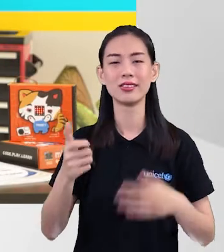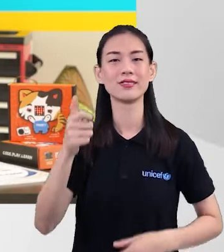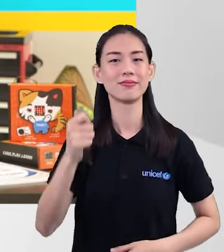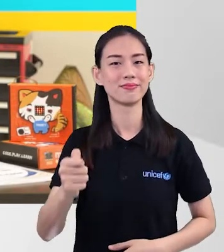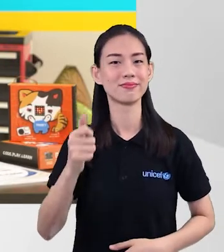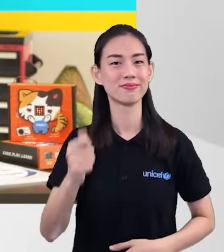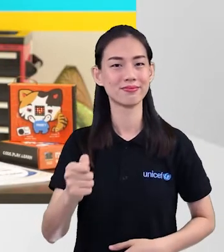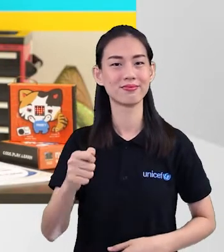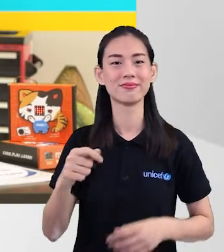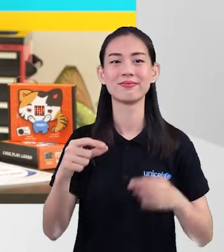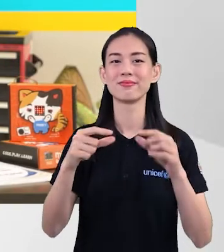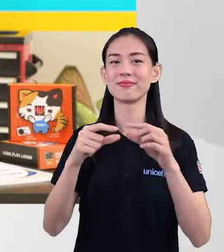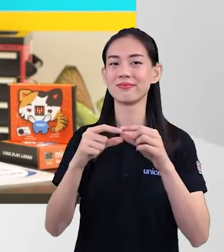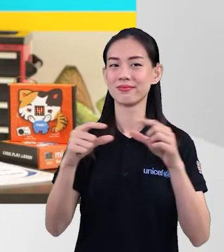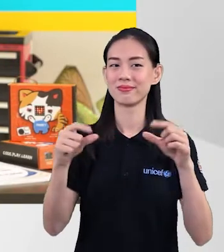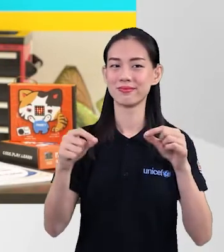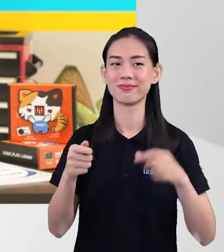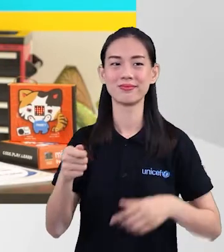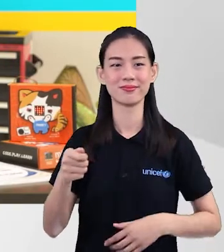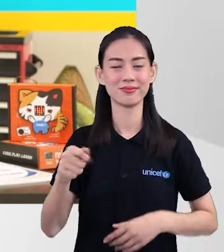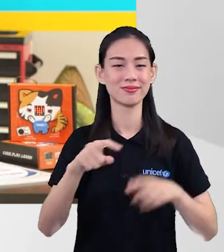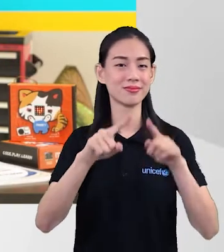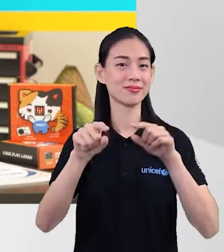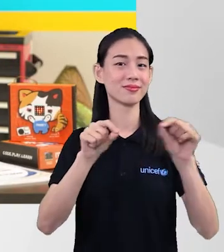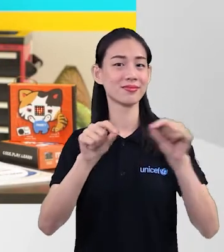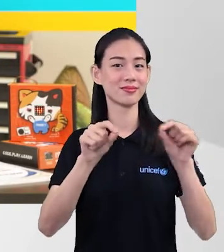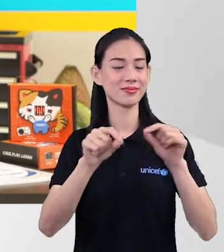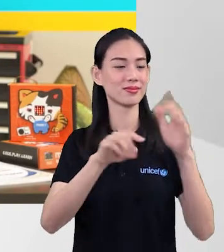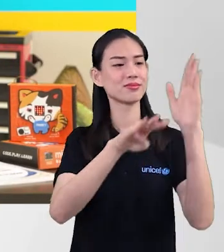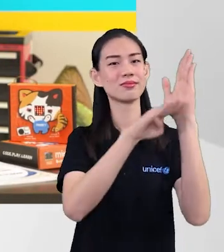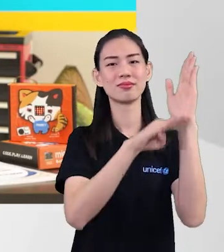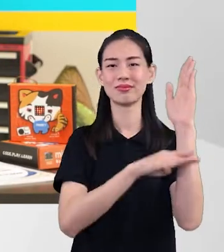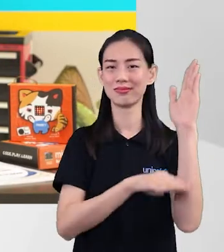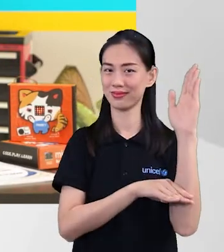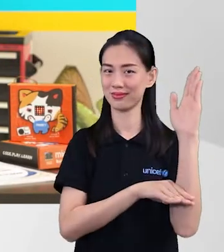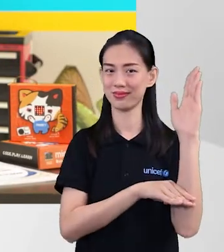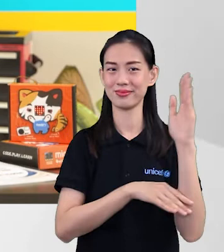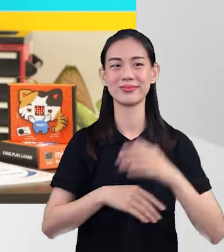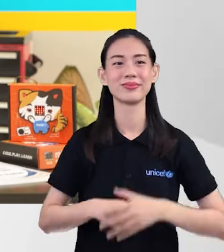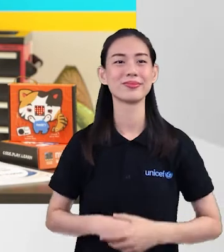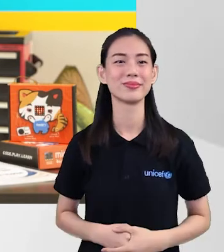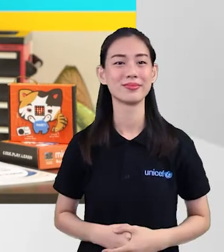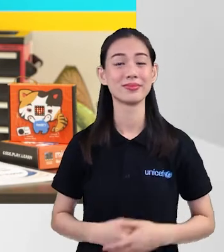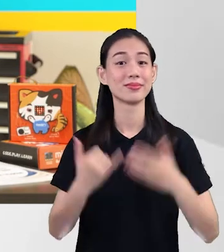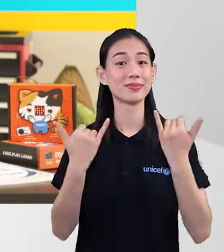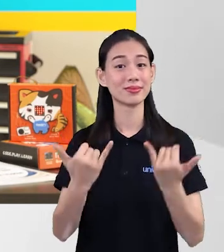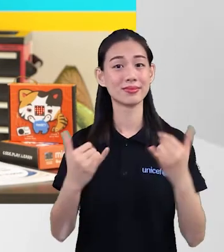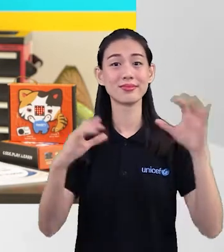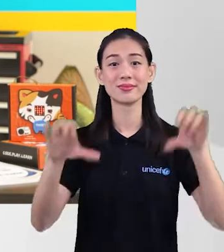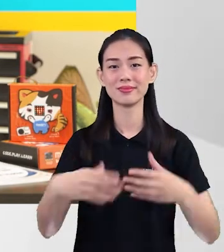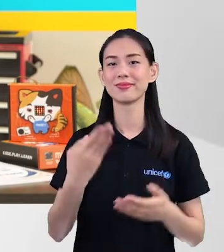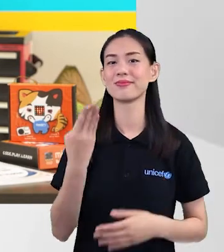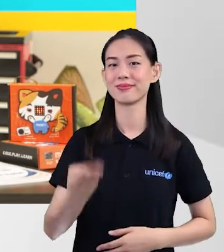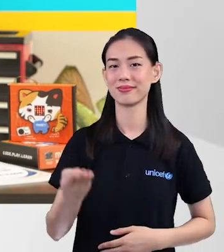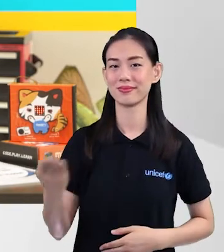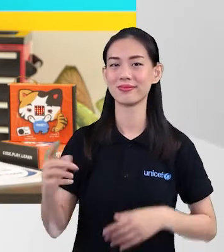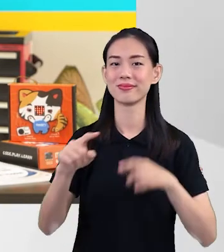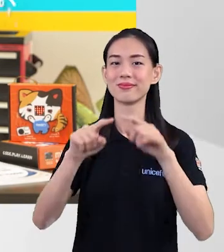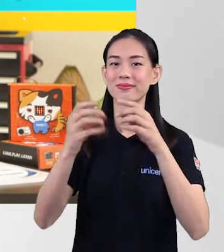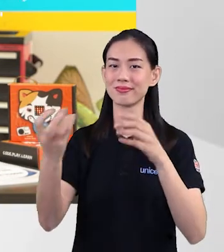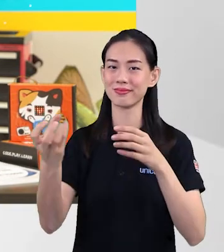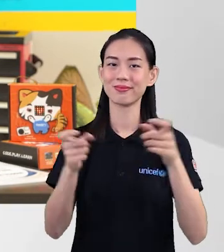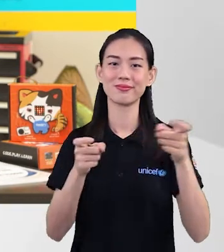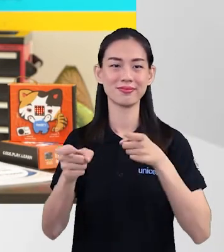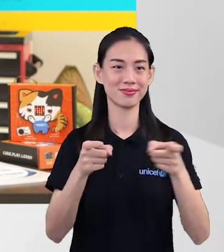bagaimana untuk menggunakan buzzer, push button pada papan Microbit dan juga atur cara berasaskan peristiwa. Untuk video kali ini, kita akan memperkenalkan